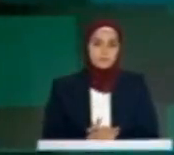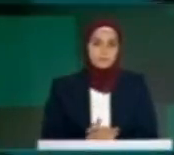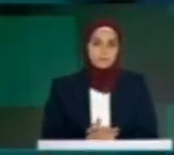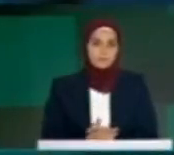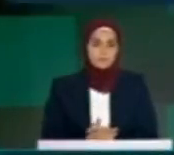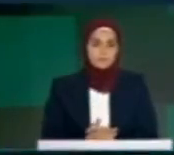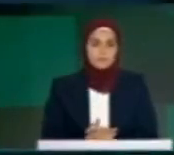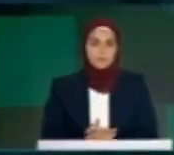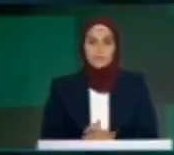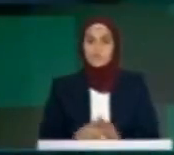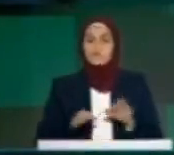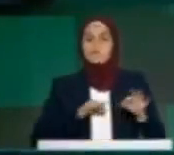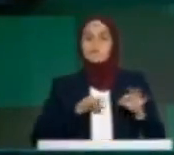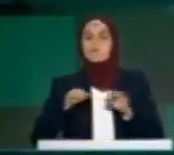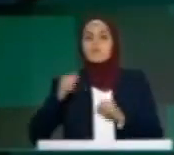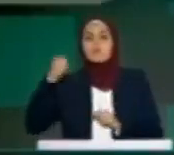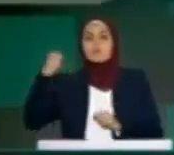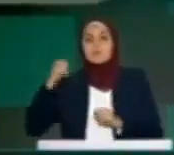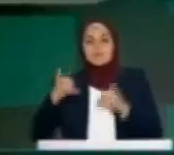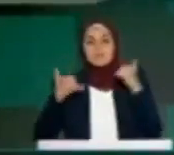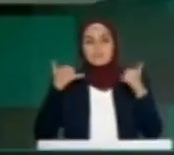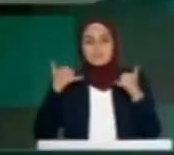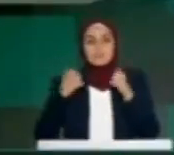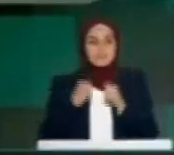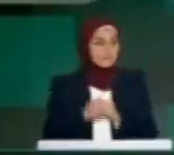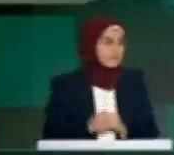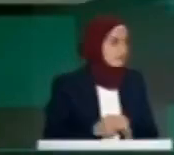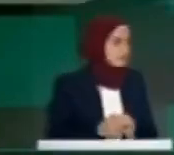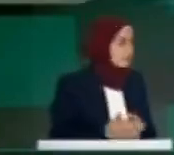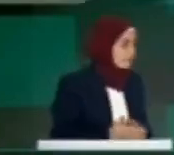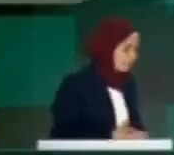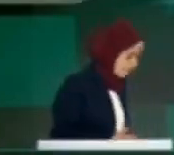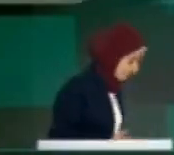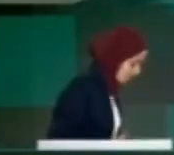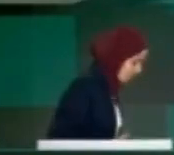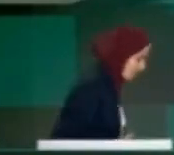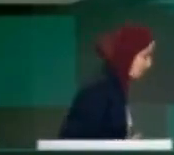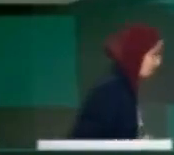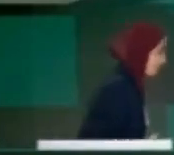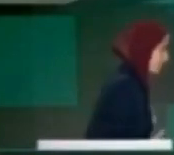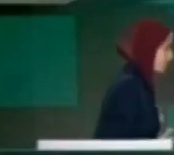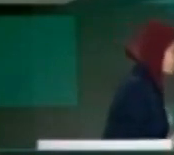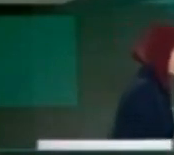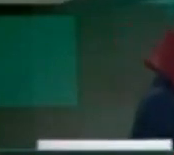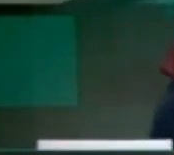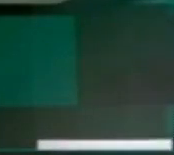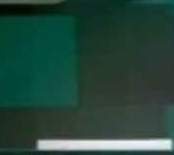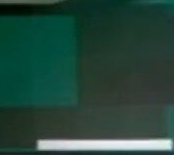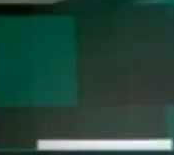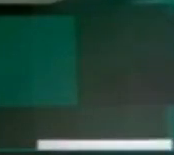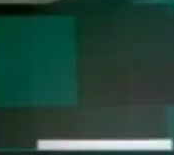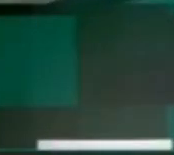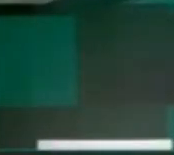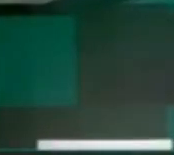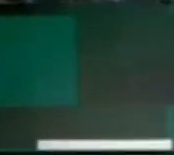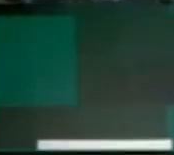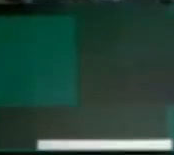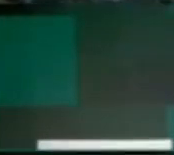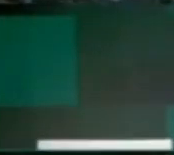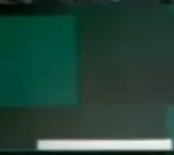الاتصالات بتادير امتياز ويعمل بالقطاع الهندسيه متطوع منذ 2011 في تعليم برامج